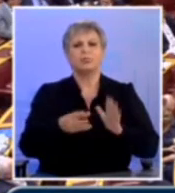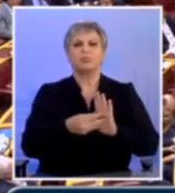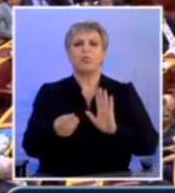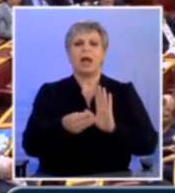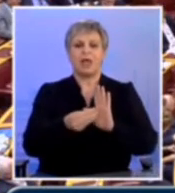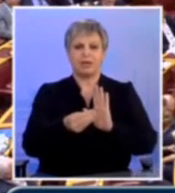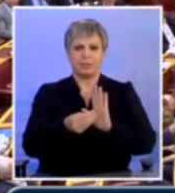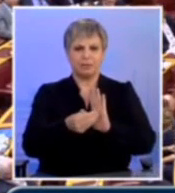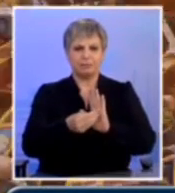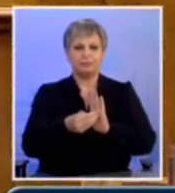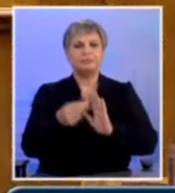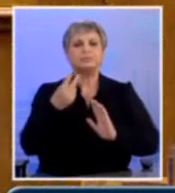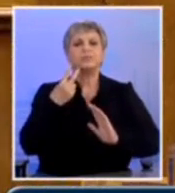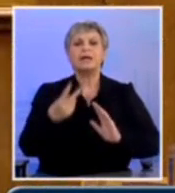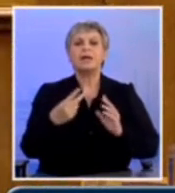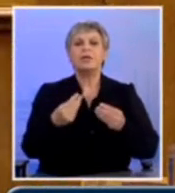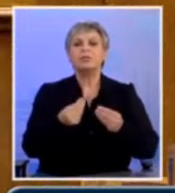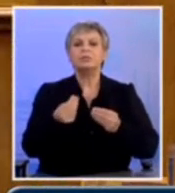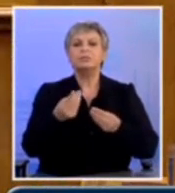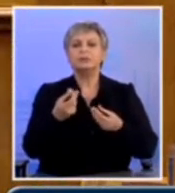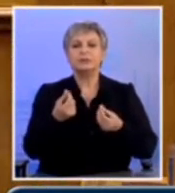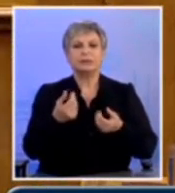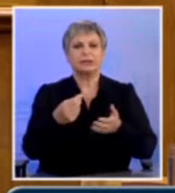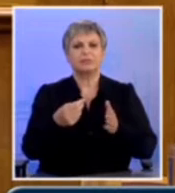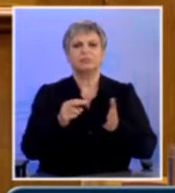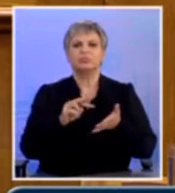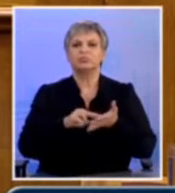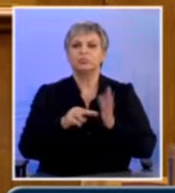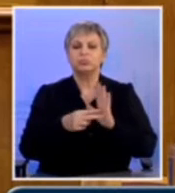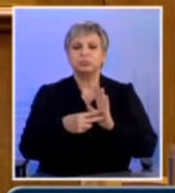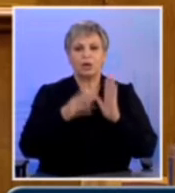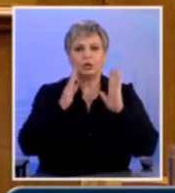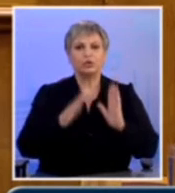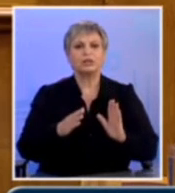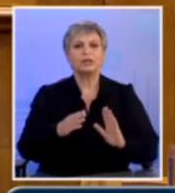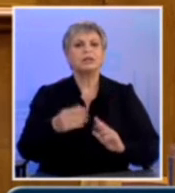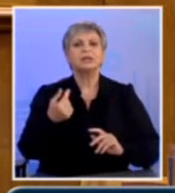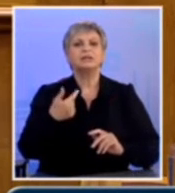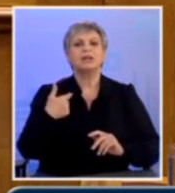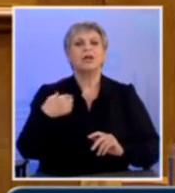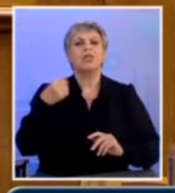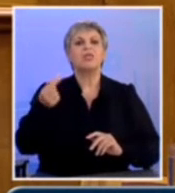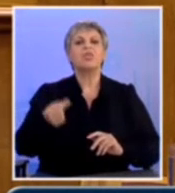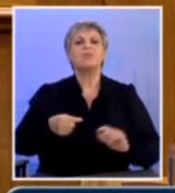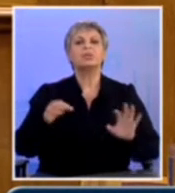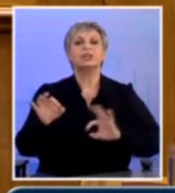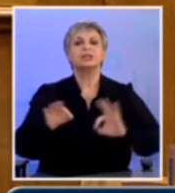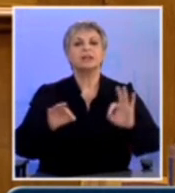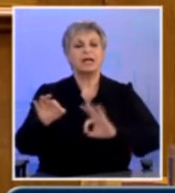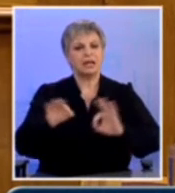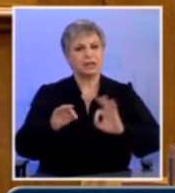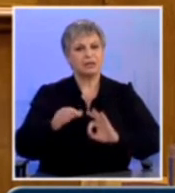είναι να δούμε με λίγο προσοχή τις δημόσιες εκτάσεις οι οποίες καταπατήθηκαν πριν